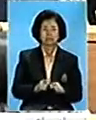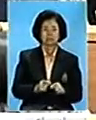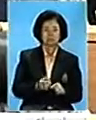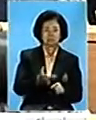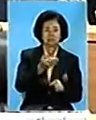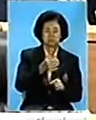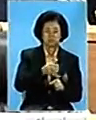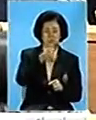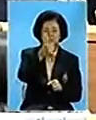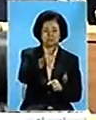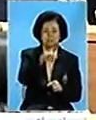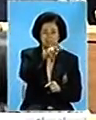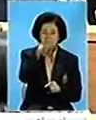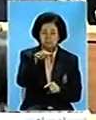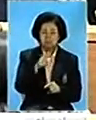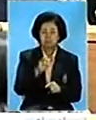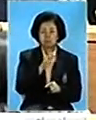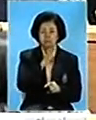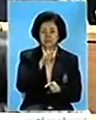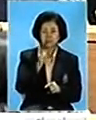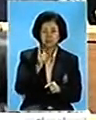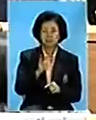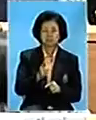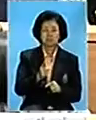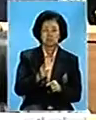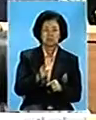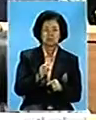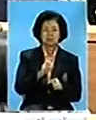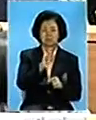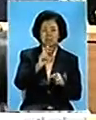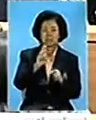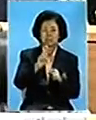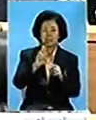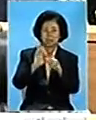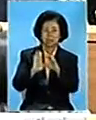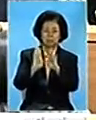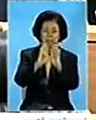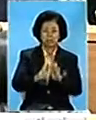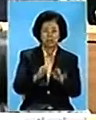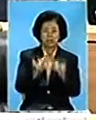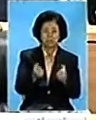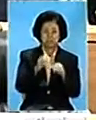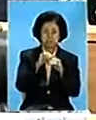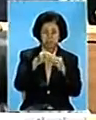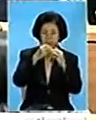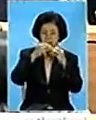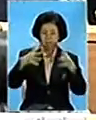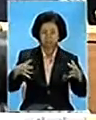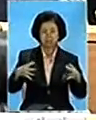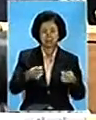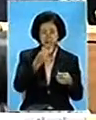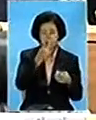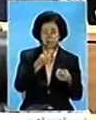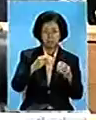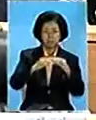ท่านลงไปดูถ้าเป็นจริงเนี่ยท่านเอาโมเดลนี่นะครับไปขยายต่อเพราะผมเห็นของท่านนะครับในโครงการ